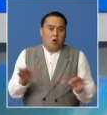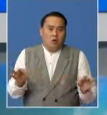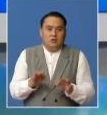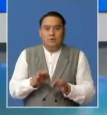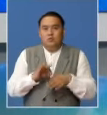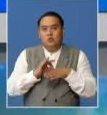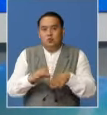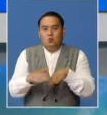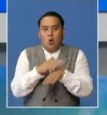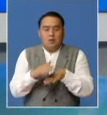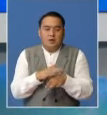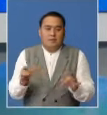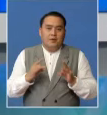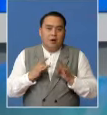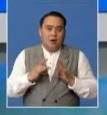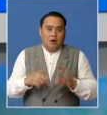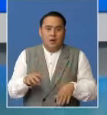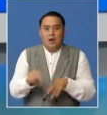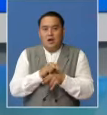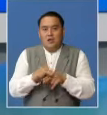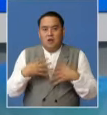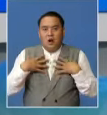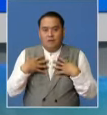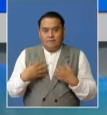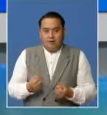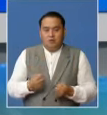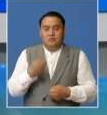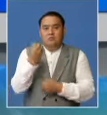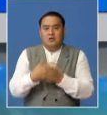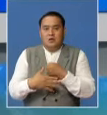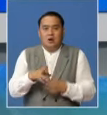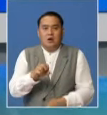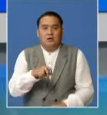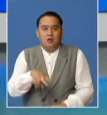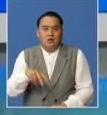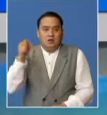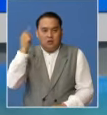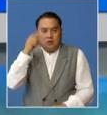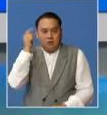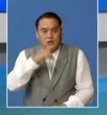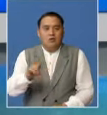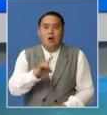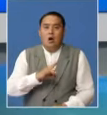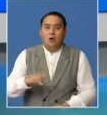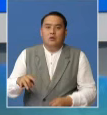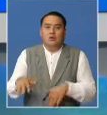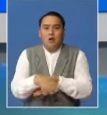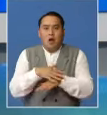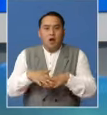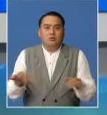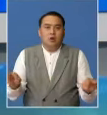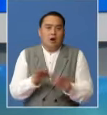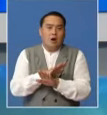провела благотворительный концерт для пациентов лечебно-оздоровительного центра «Каратал» в Искелдинском районе. Народная артистка исполняла